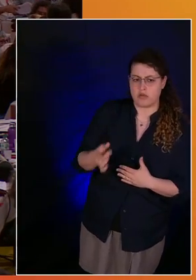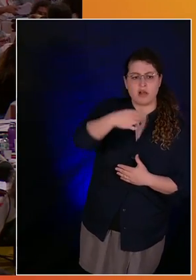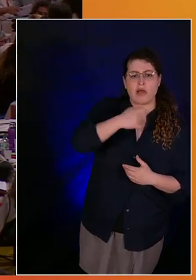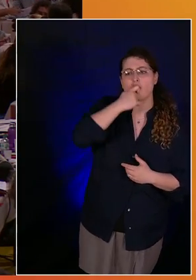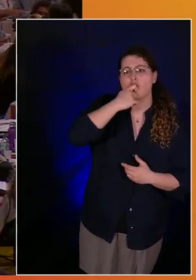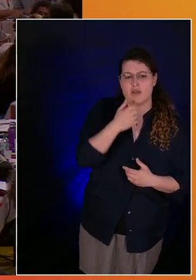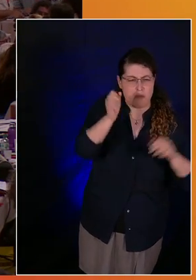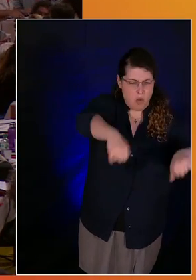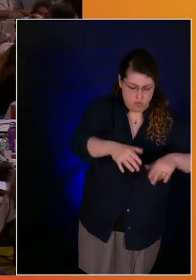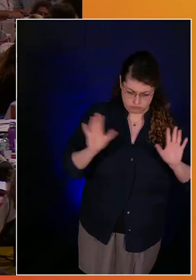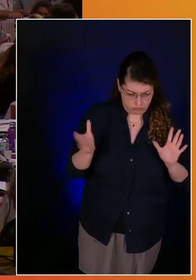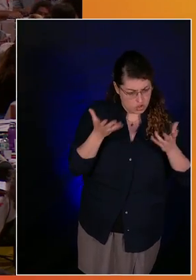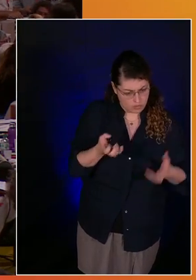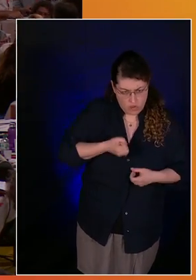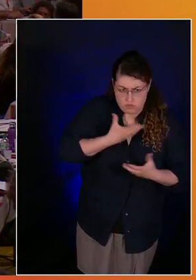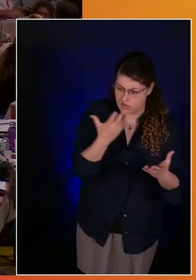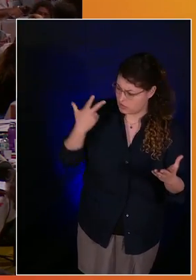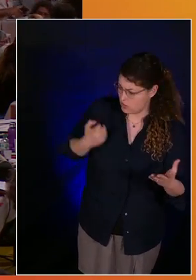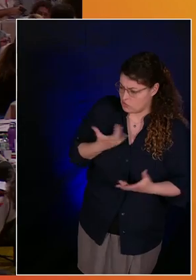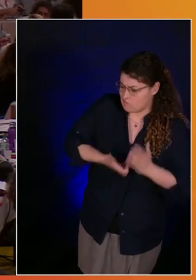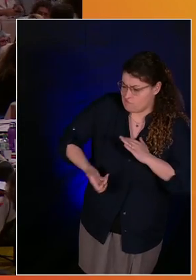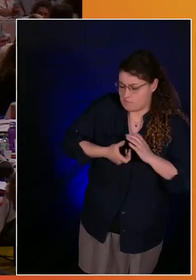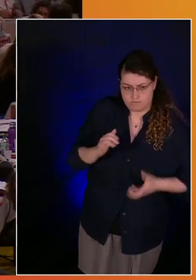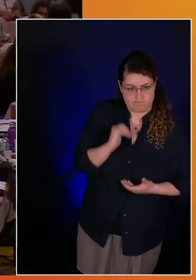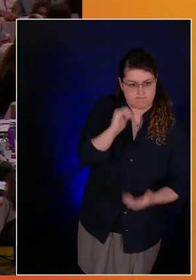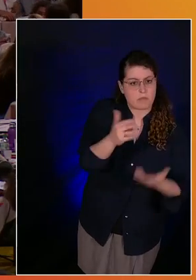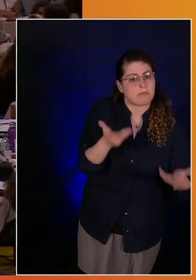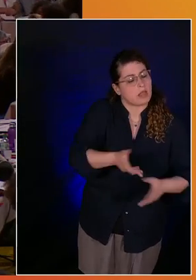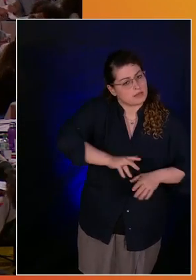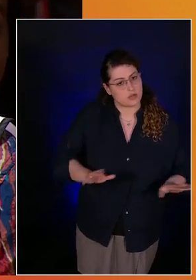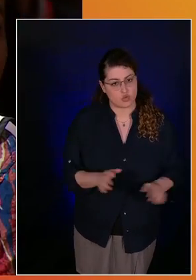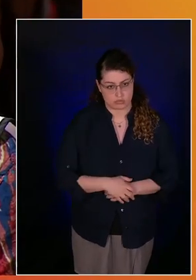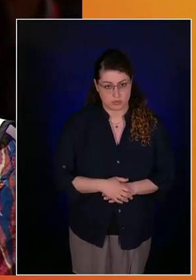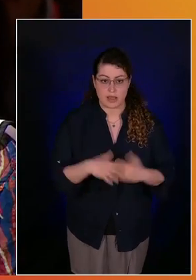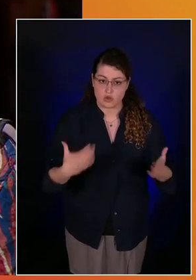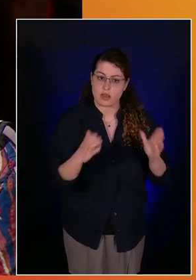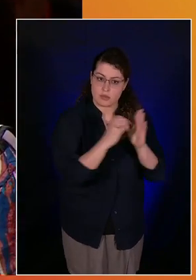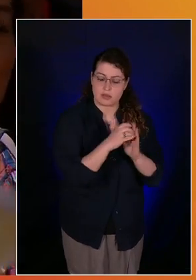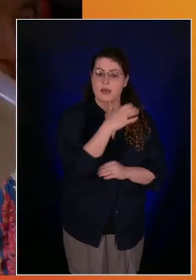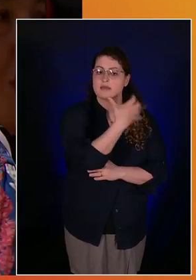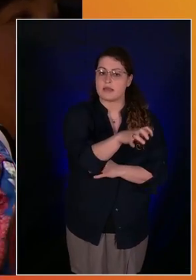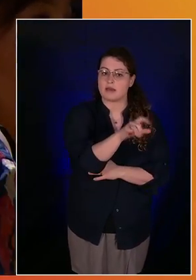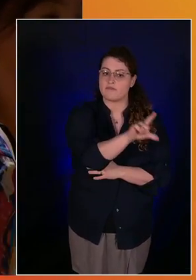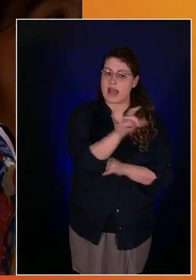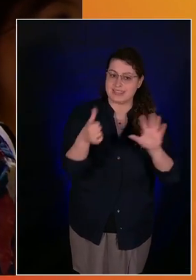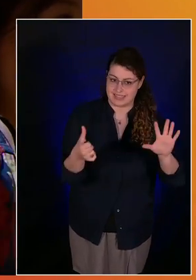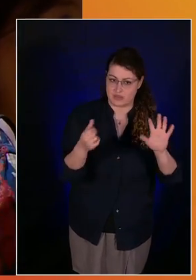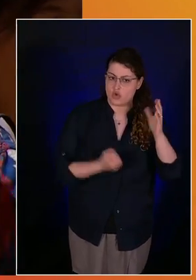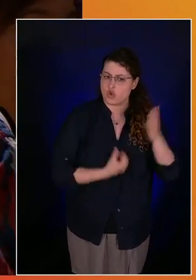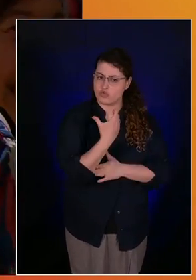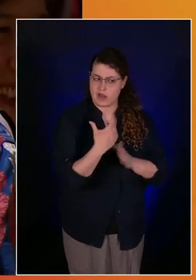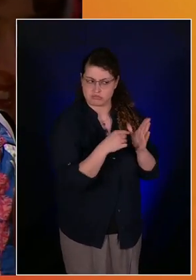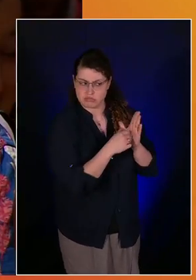siffler je tenais à le dire moi aussi depuis 3 jours merci l'amendement sur le paragraphe 526 qui d'ailleurs dans la nouvelle